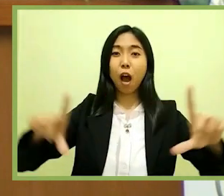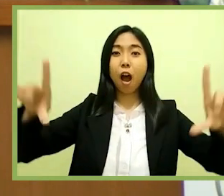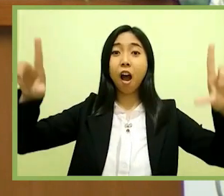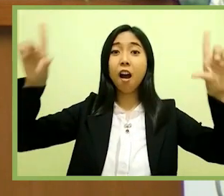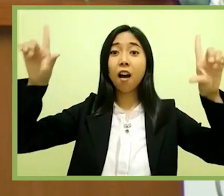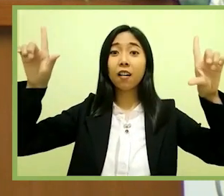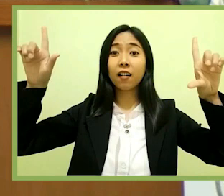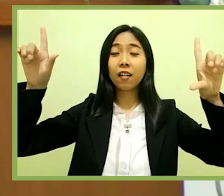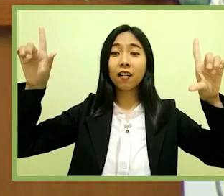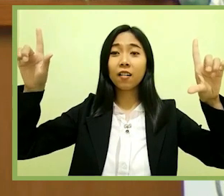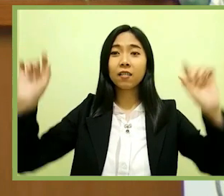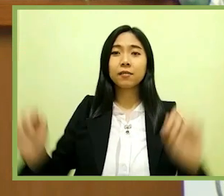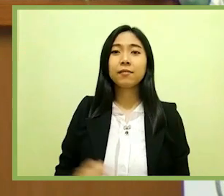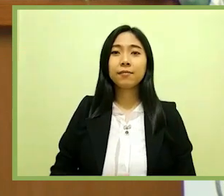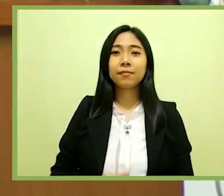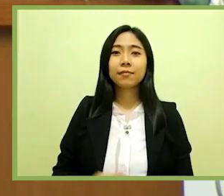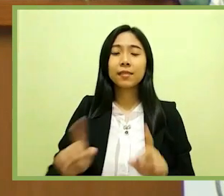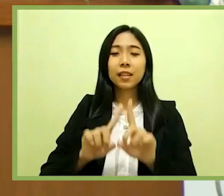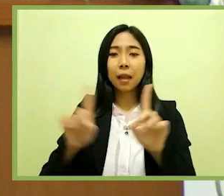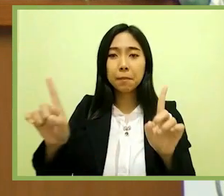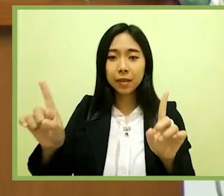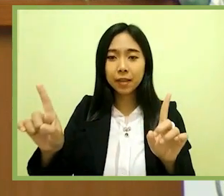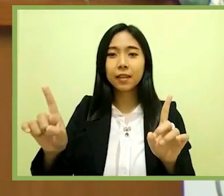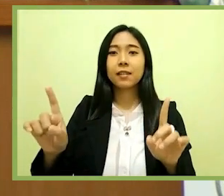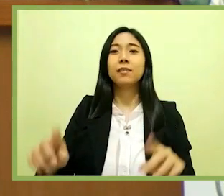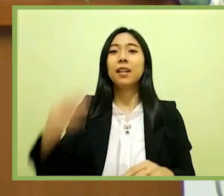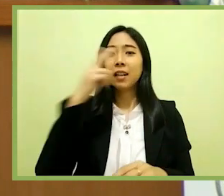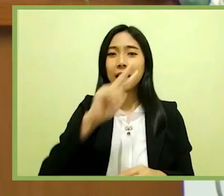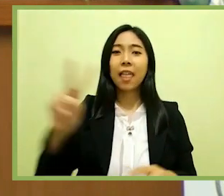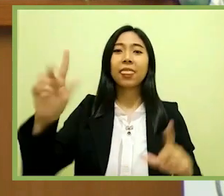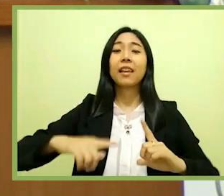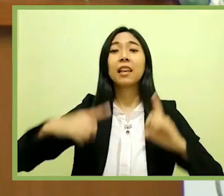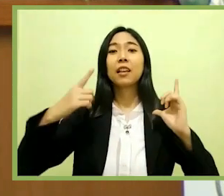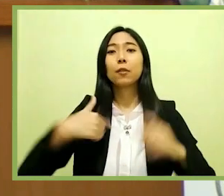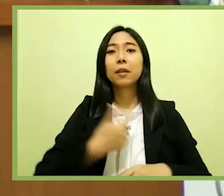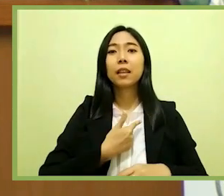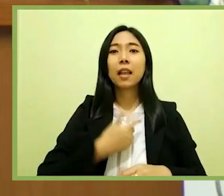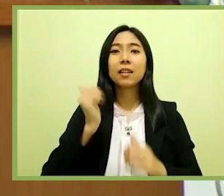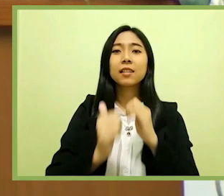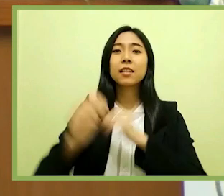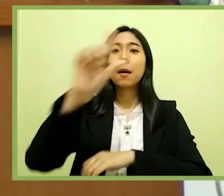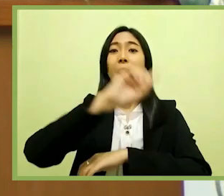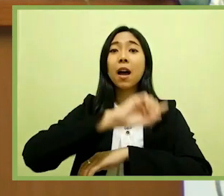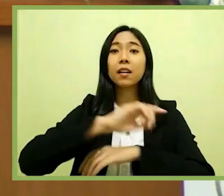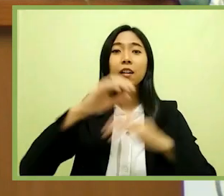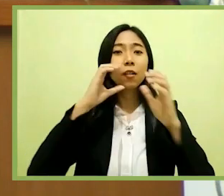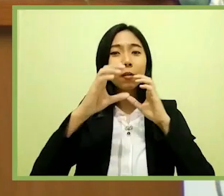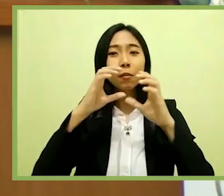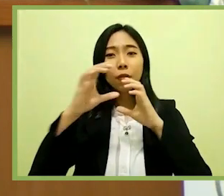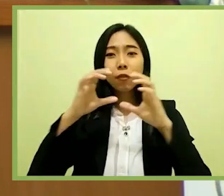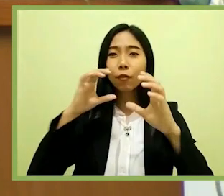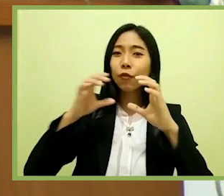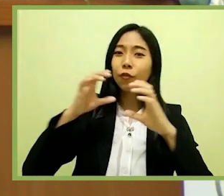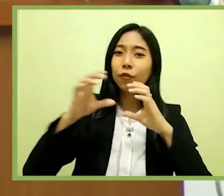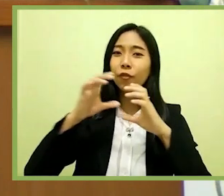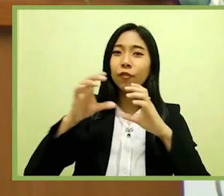tetapi justru lewat sikap hidup kita sehari-hari, lewat cara kita bersosialisasi, lewat